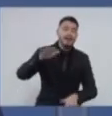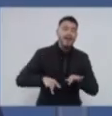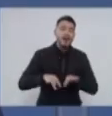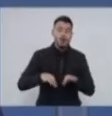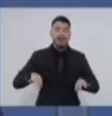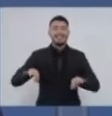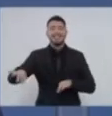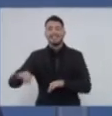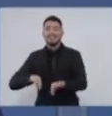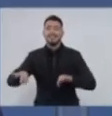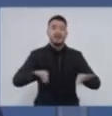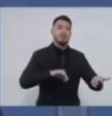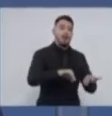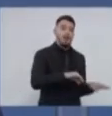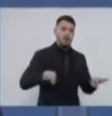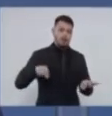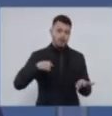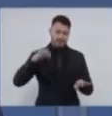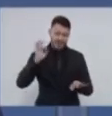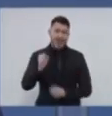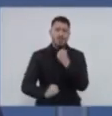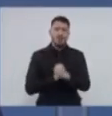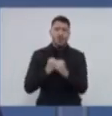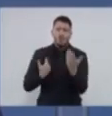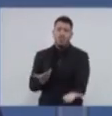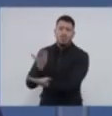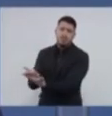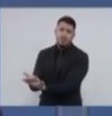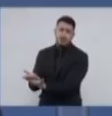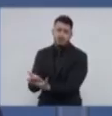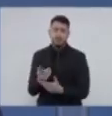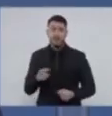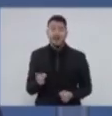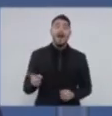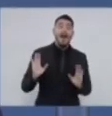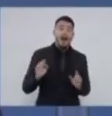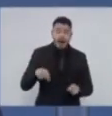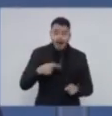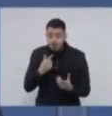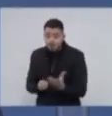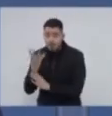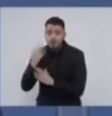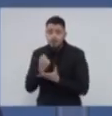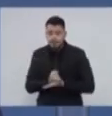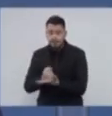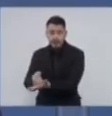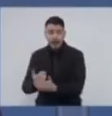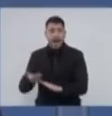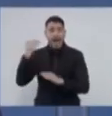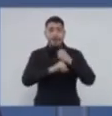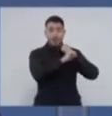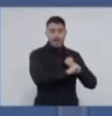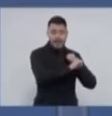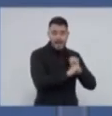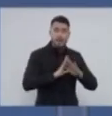φετινή δήλωση οσδε πάντως αφορά το συγκεκριμένο μέτρο όλη την χρονική όλη τη χρονιά αυτή από τον ιανουάριο έως και